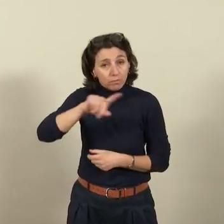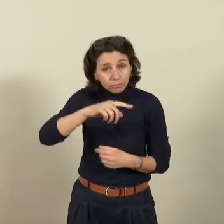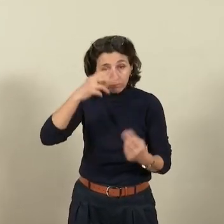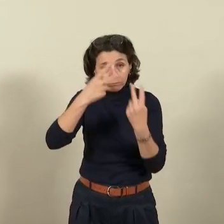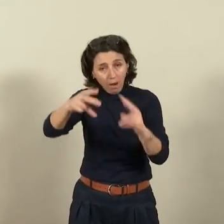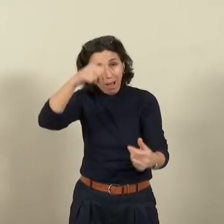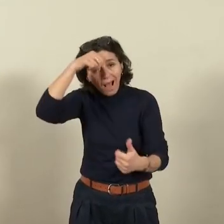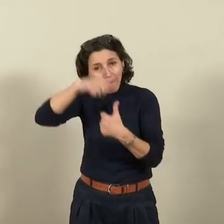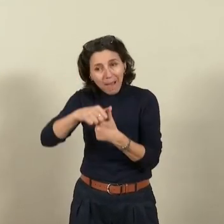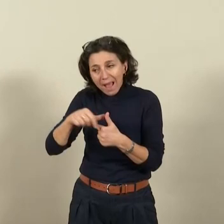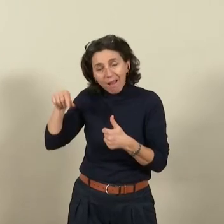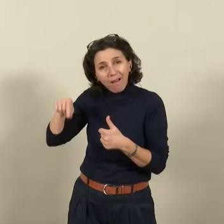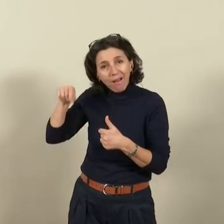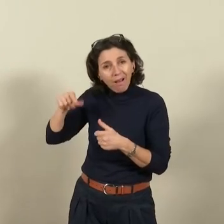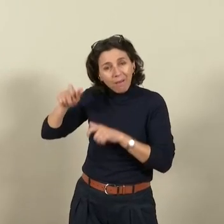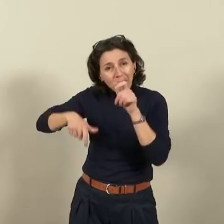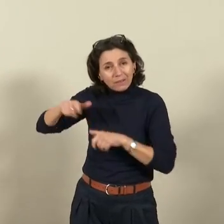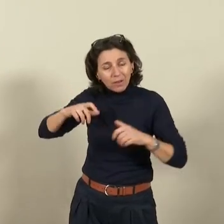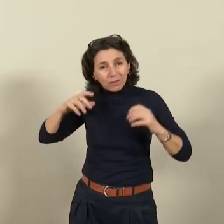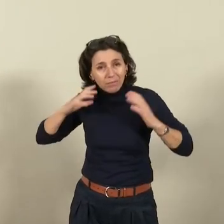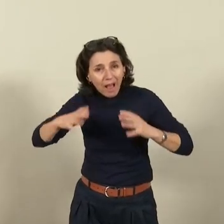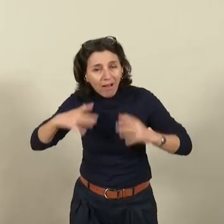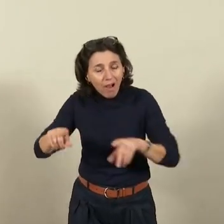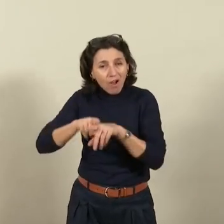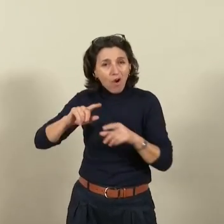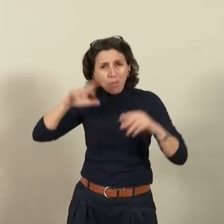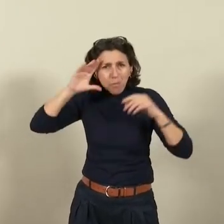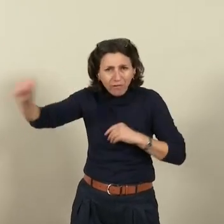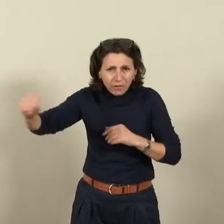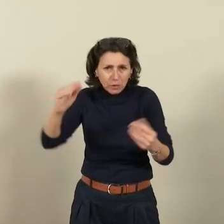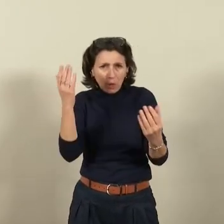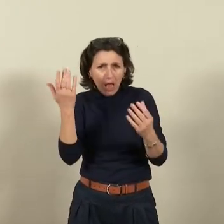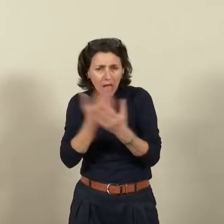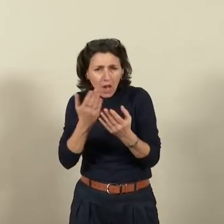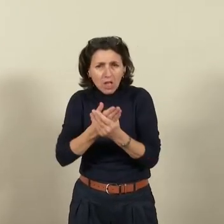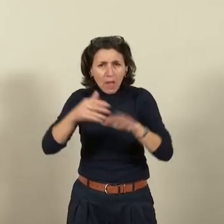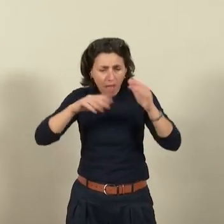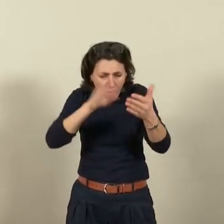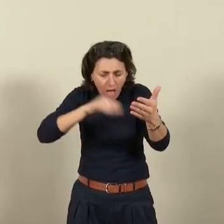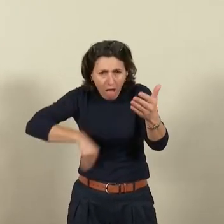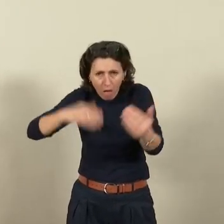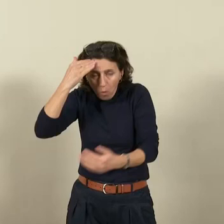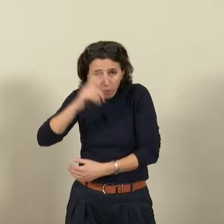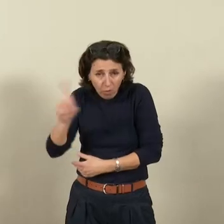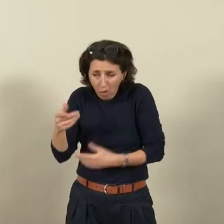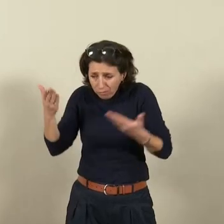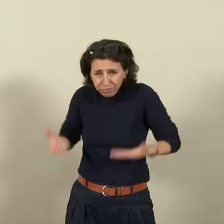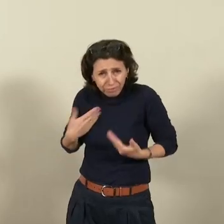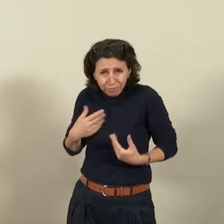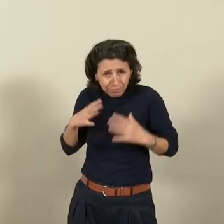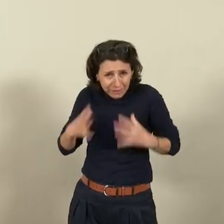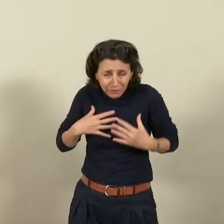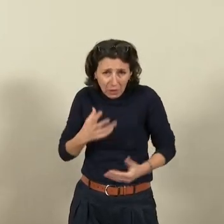professionnels de la contractualisation rémunéré pour remplir des dossiers administratifs mais de simples sit